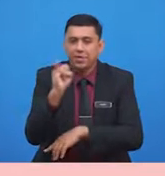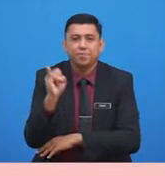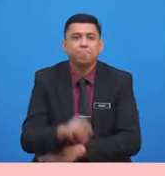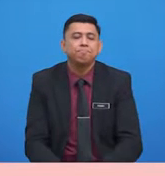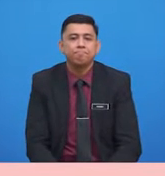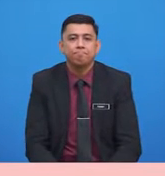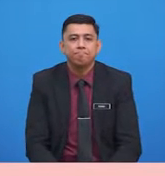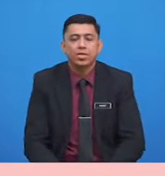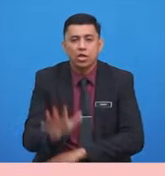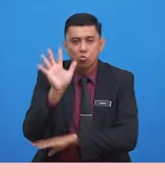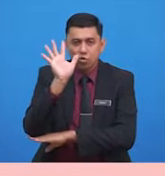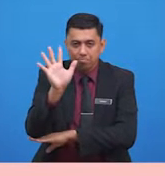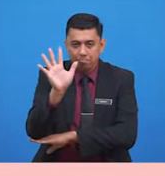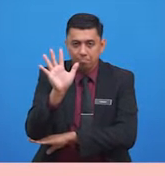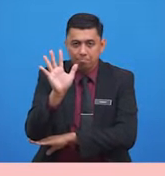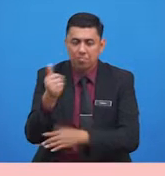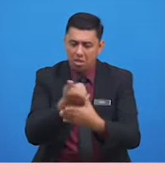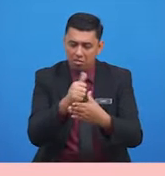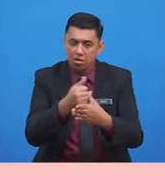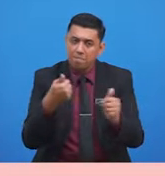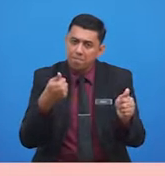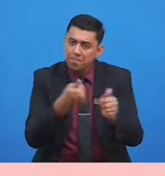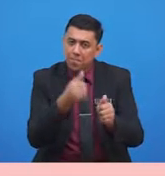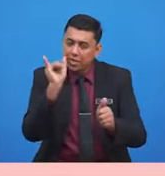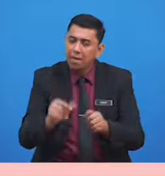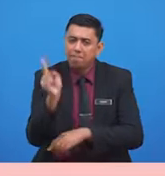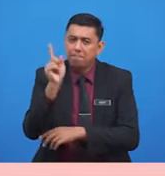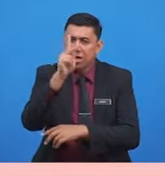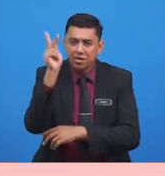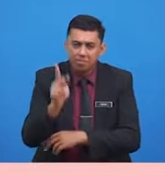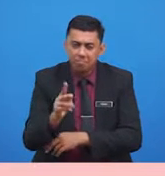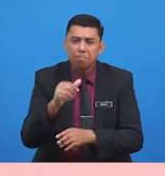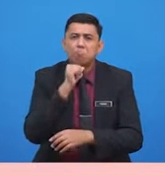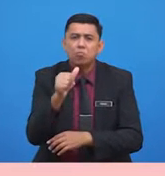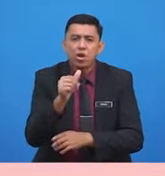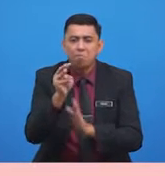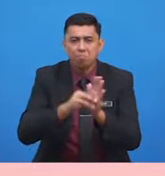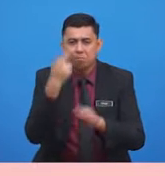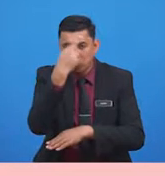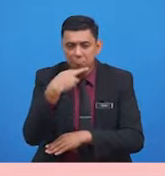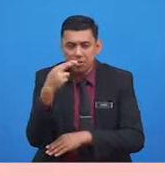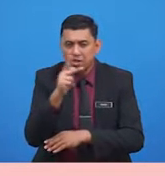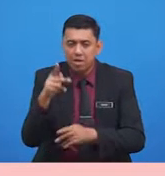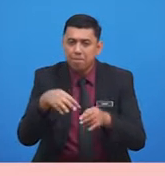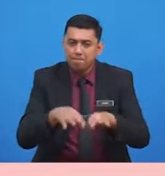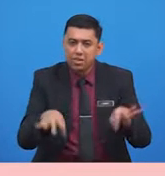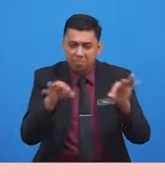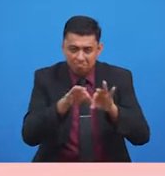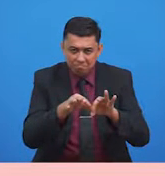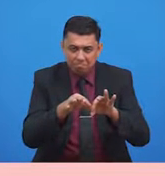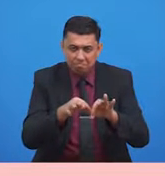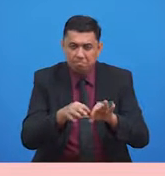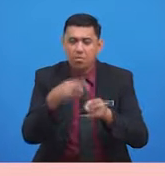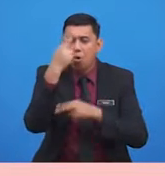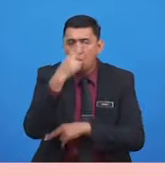Soalan 5. Antara berikut, yang manakah bukan merupakan kepentingan